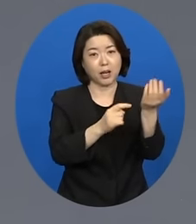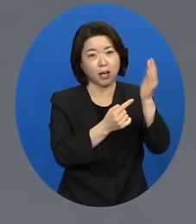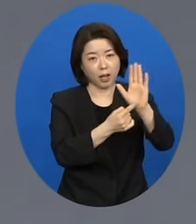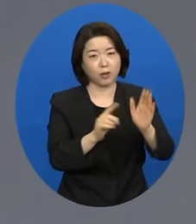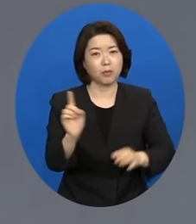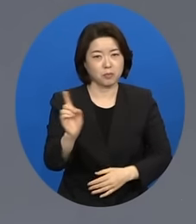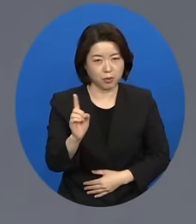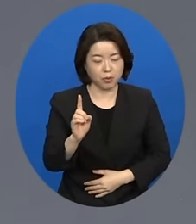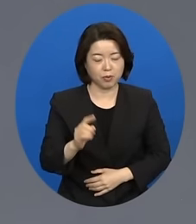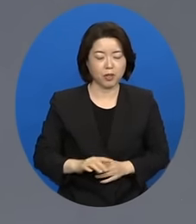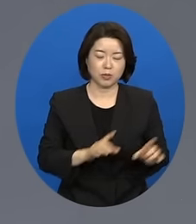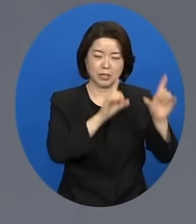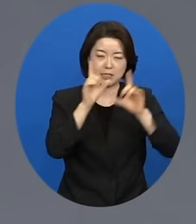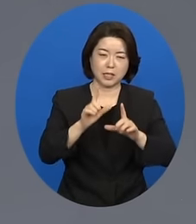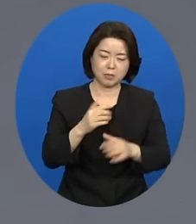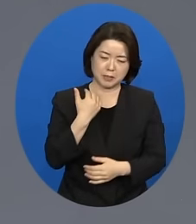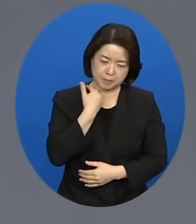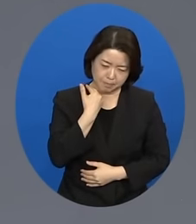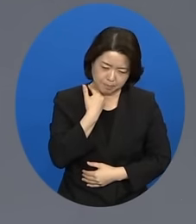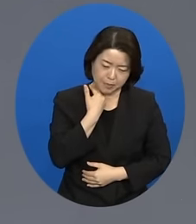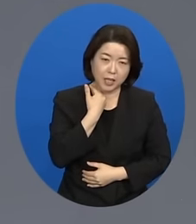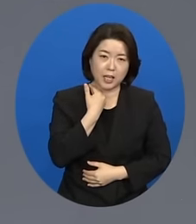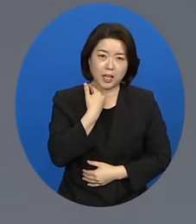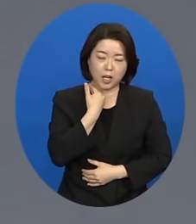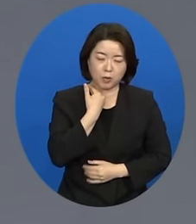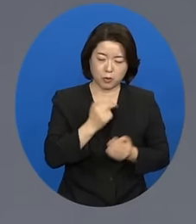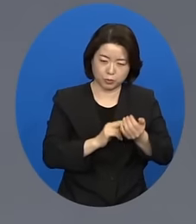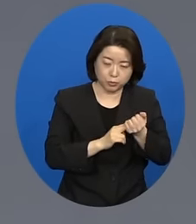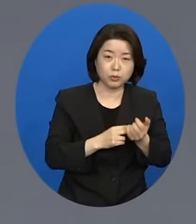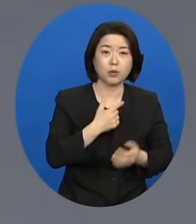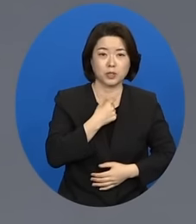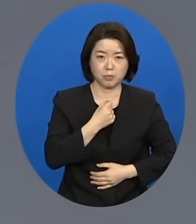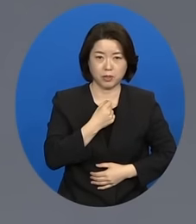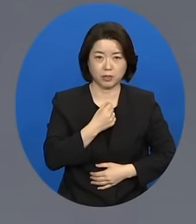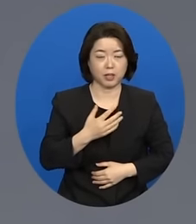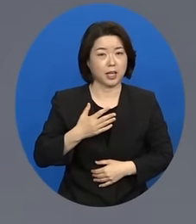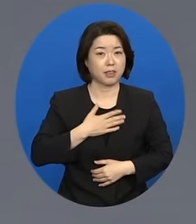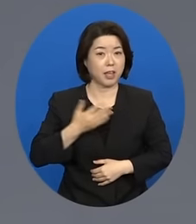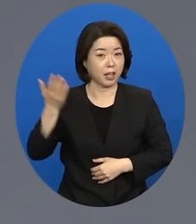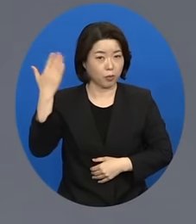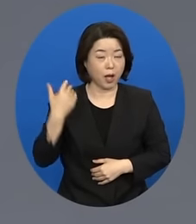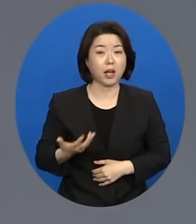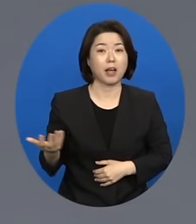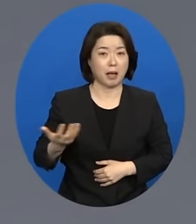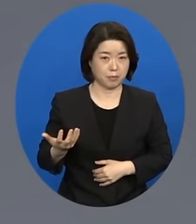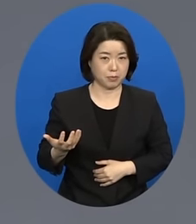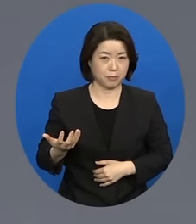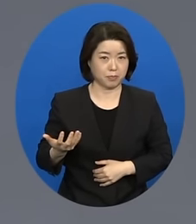싶었던 과거의 아픔들, 또 우리가 오답으로 생각했던 것들이